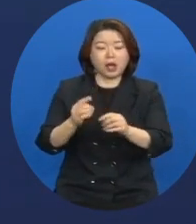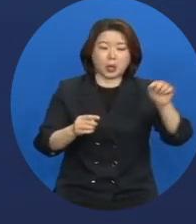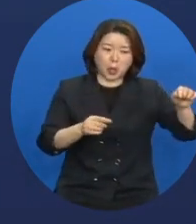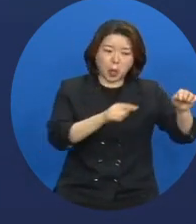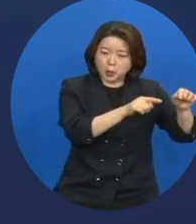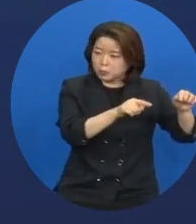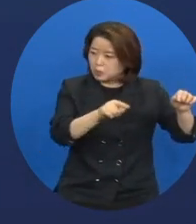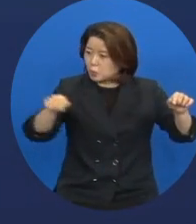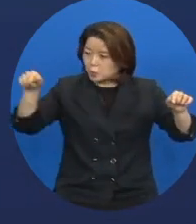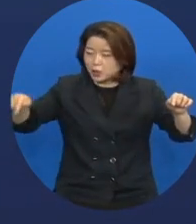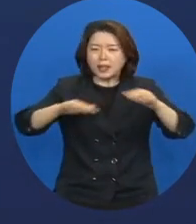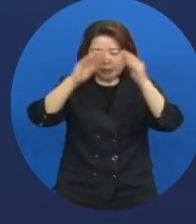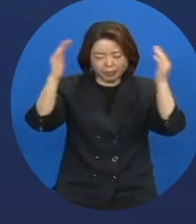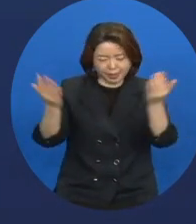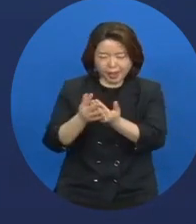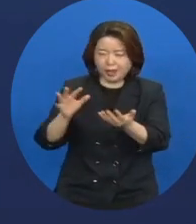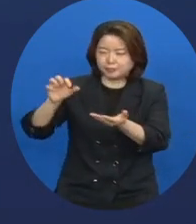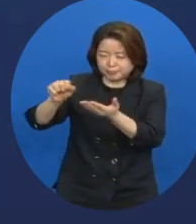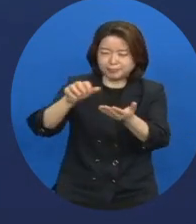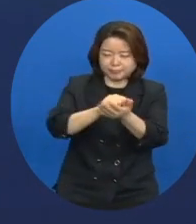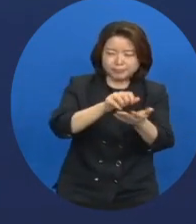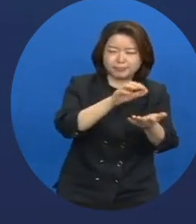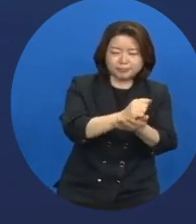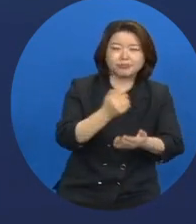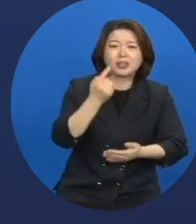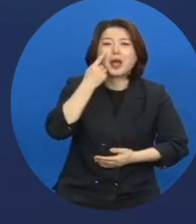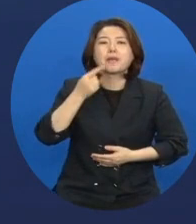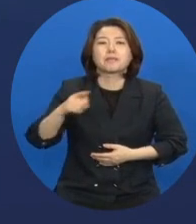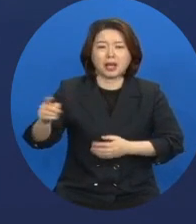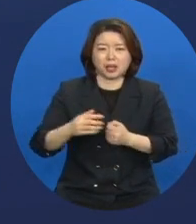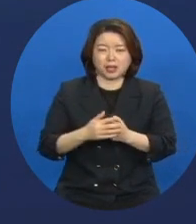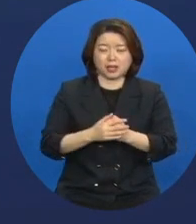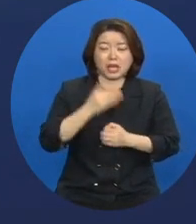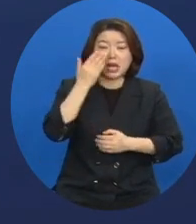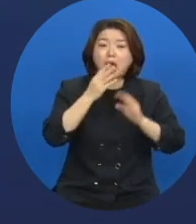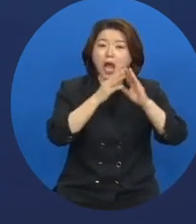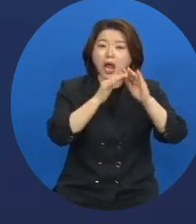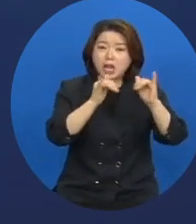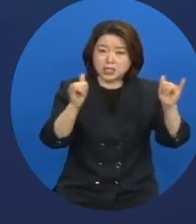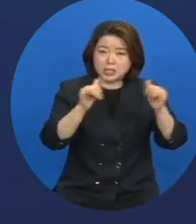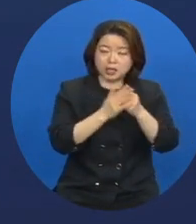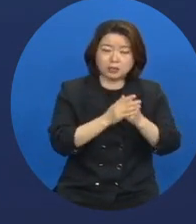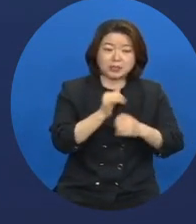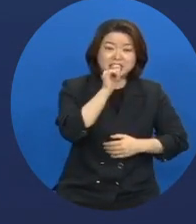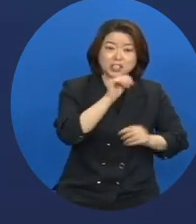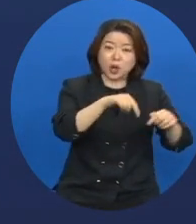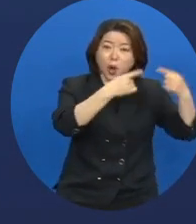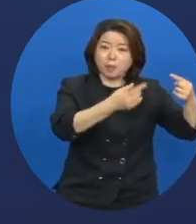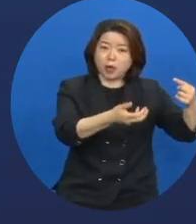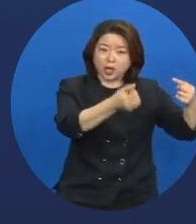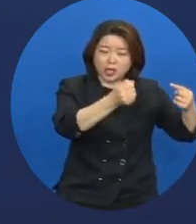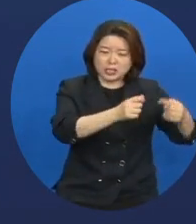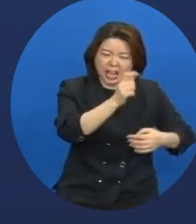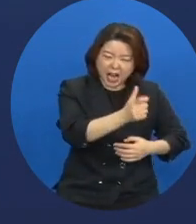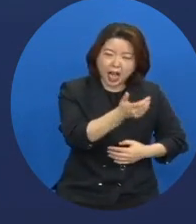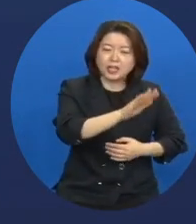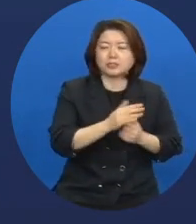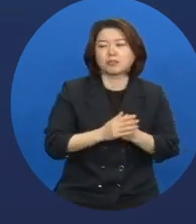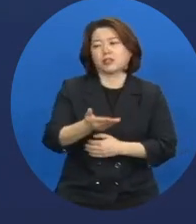차지하시오. 가나안 사람들이 철병거를 가져서 강하다 하더라도 당신들은 그것들을 쫓아낼 수